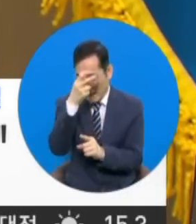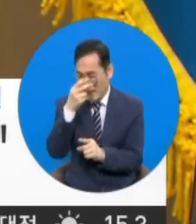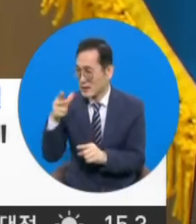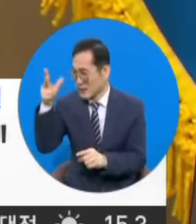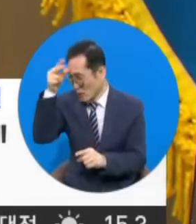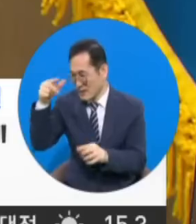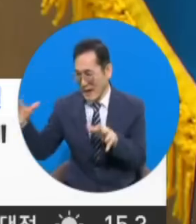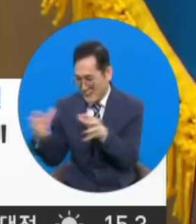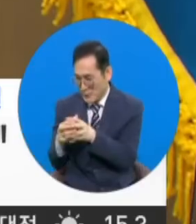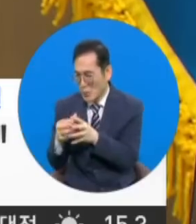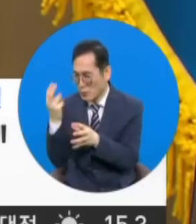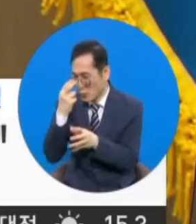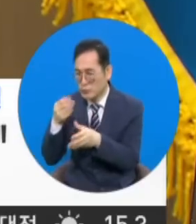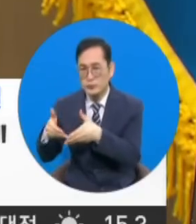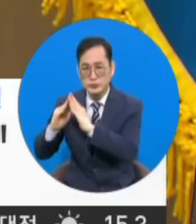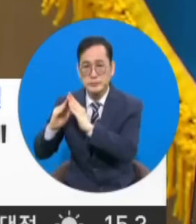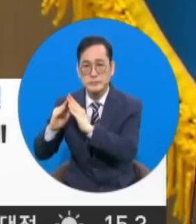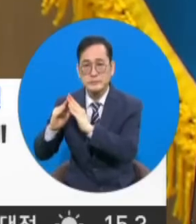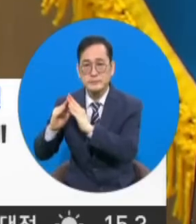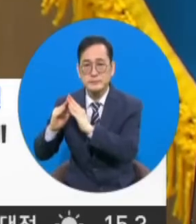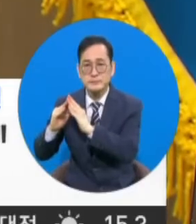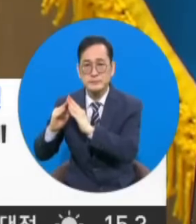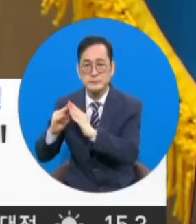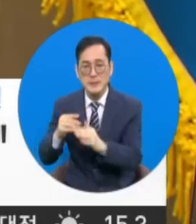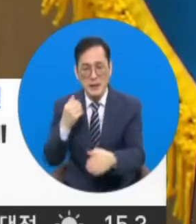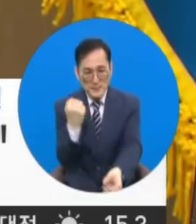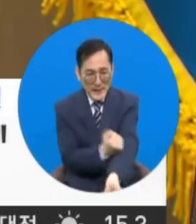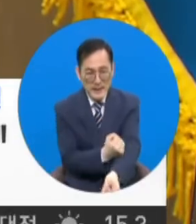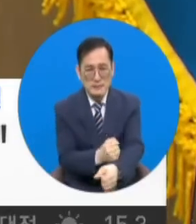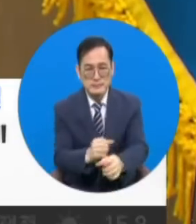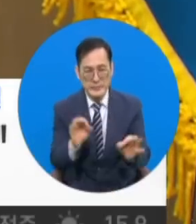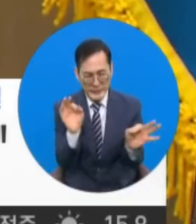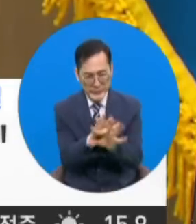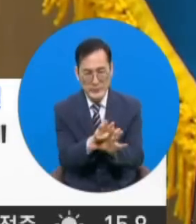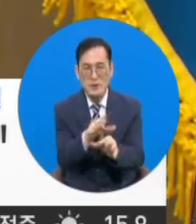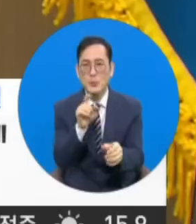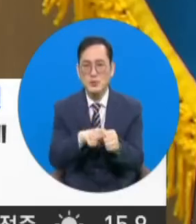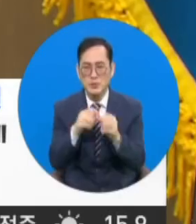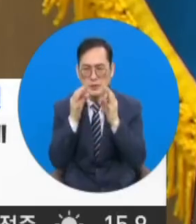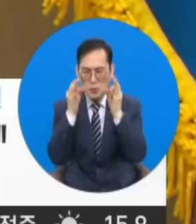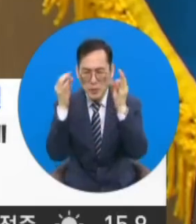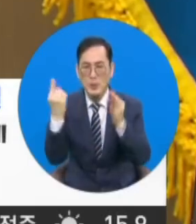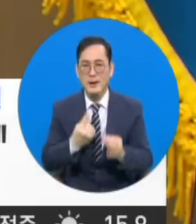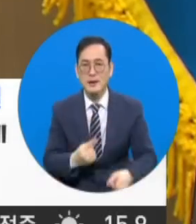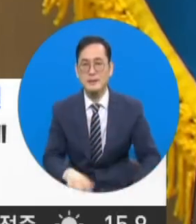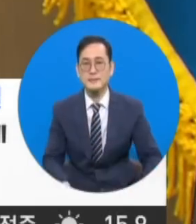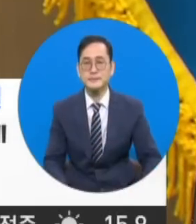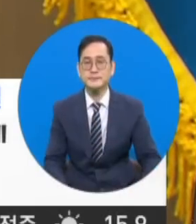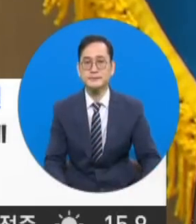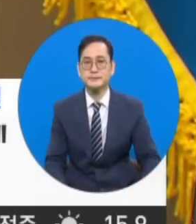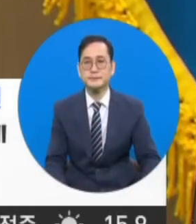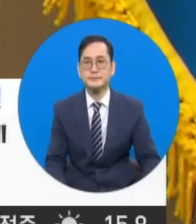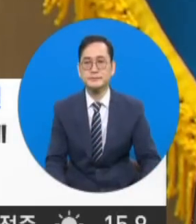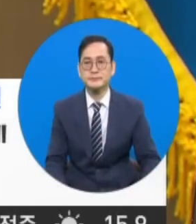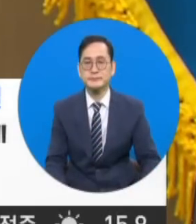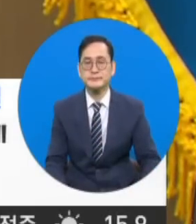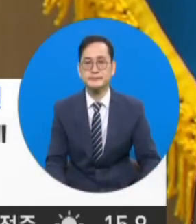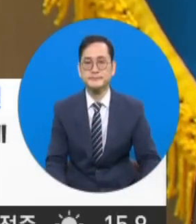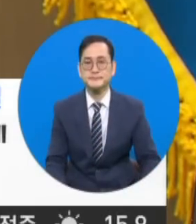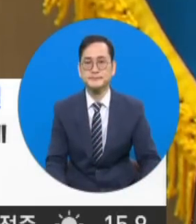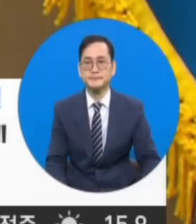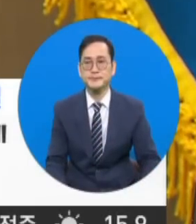수사본부를 설치하는 등 마약 청정 국가를 만들기 위해 노력해 왔습니다 최선을 다할